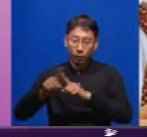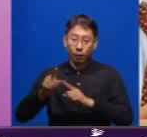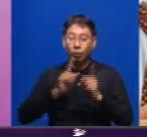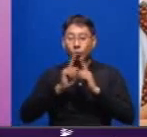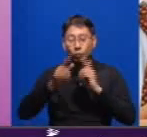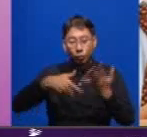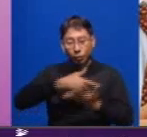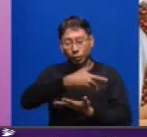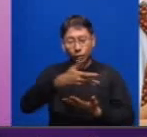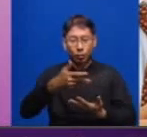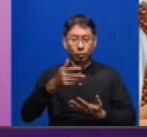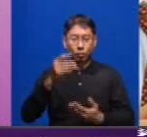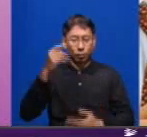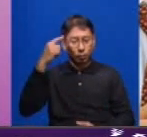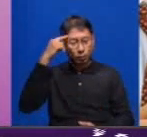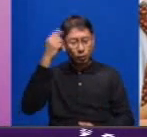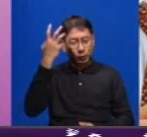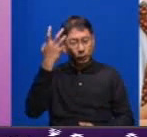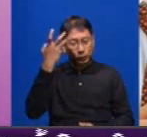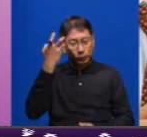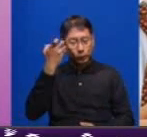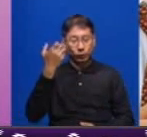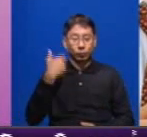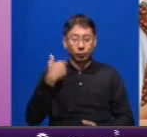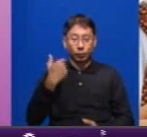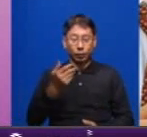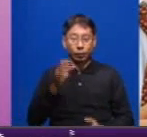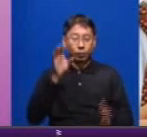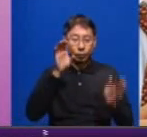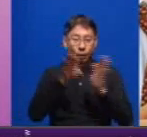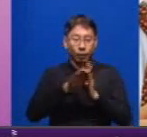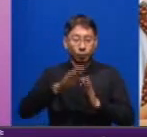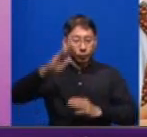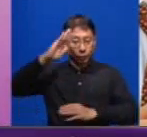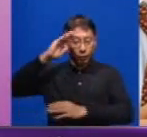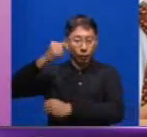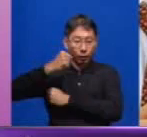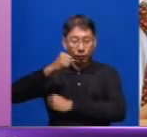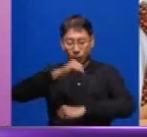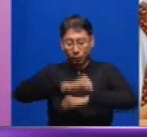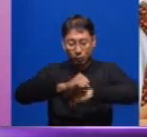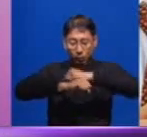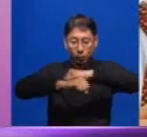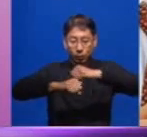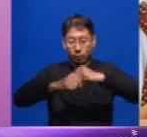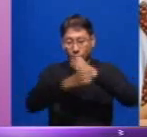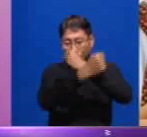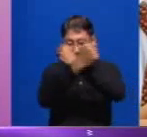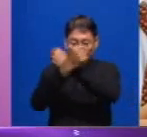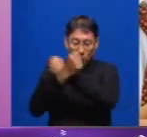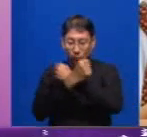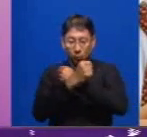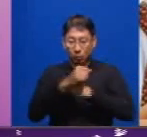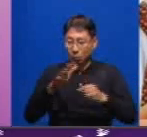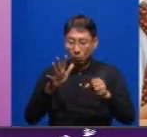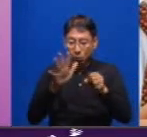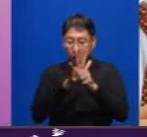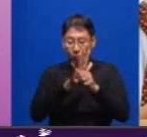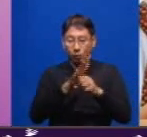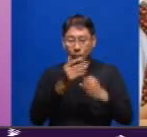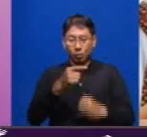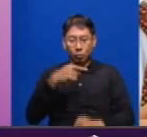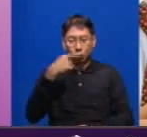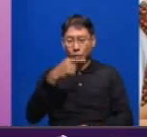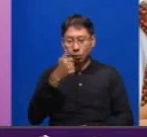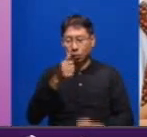งเครียดเนี่ยที่มองเห็นเนี่ยยังเราไปที่ไหนมีทหารตั้งบังเกอร์เต็มเมืองคงจะพูดได้ว่าคงไม่สามารถพูดได้ว่